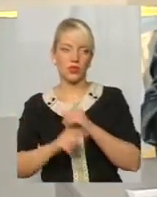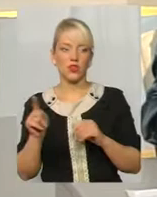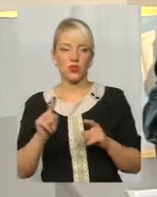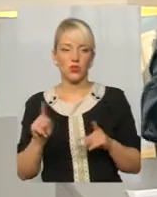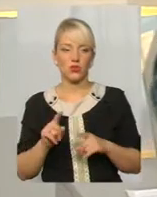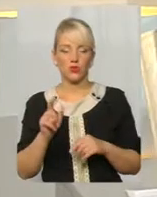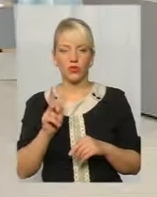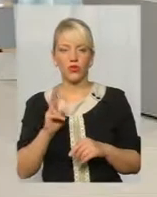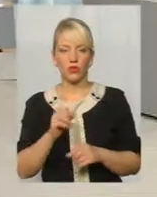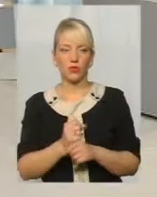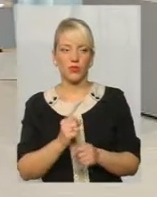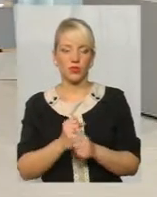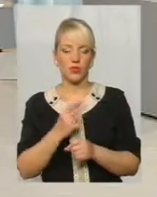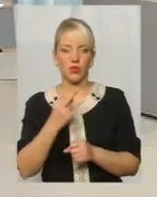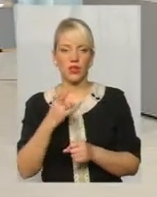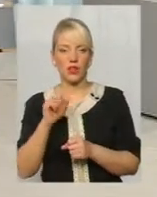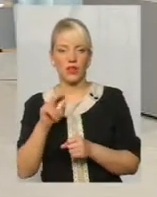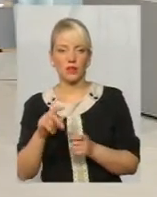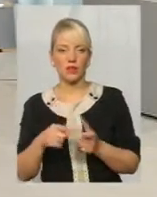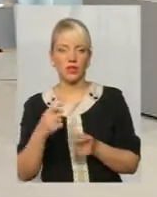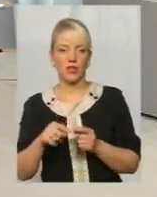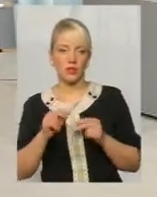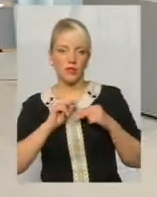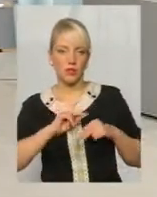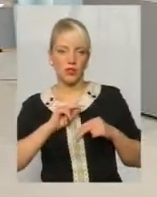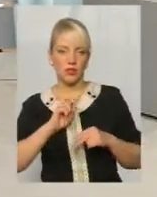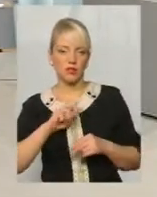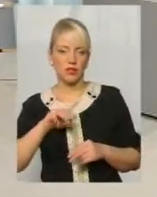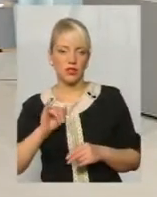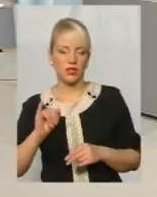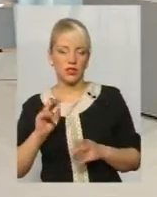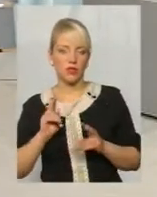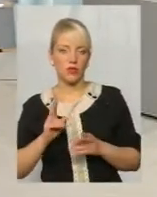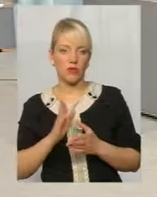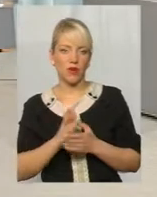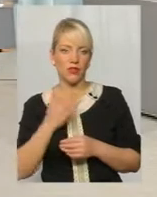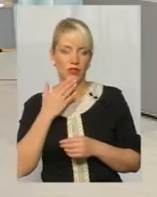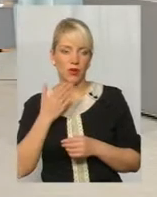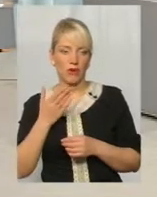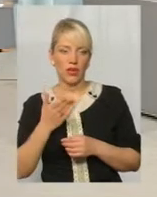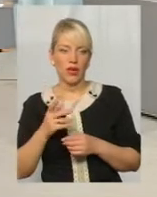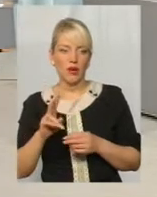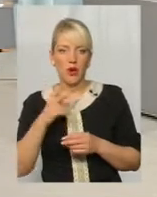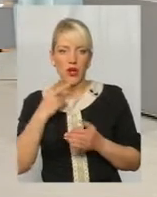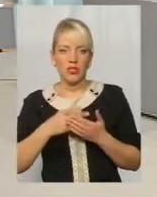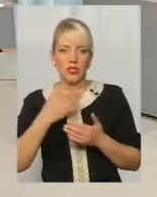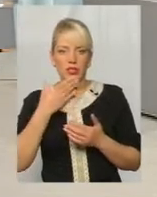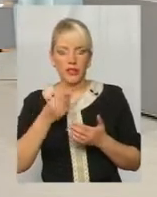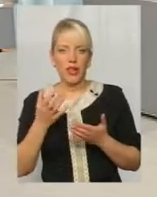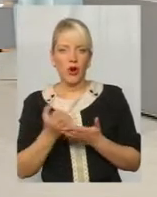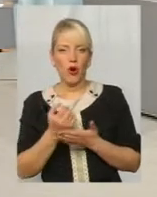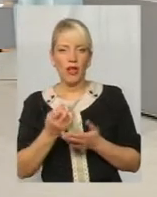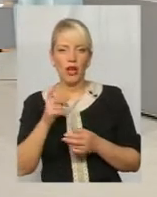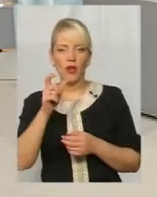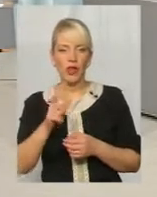людині, яка працює чи то в ЦНАПі, чи то працює в БТІ, яка теж має звітувати, так, показувати свої доходи, їй